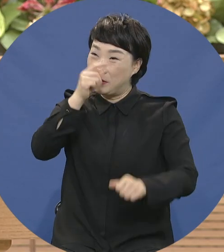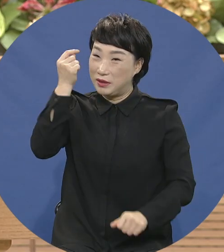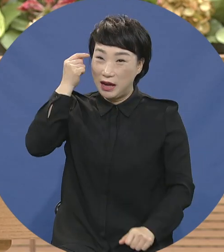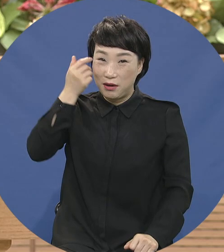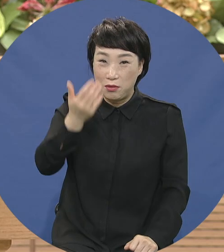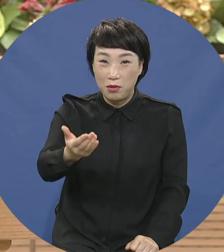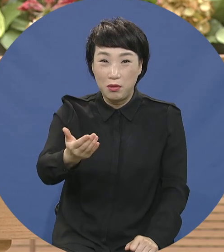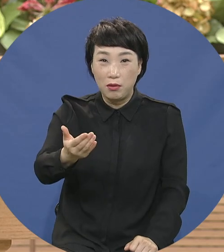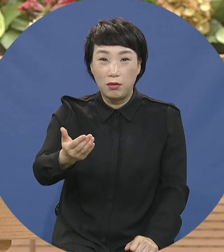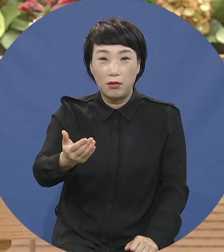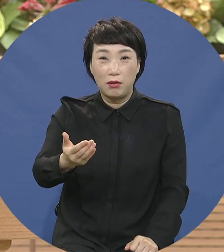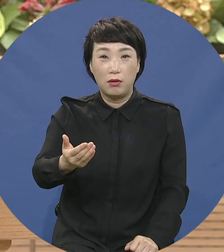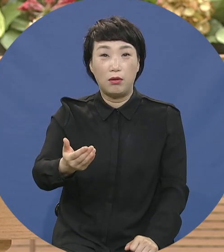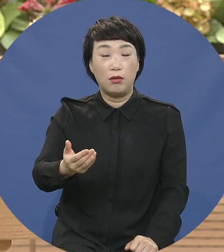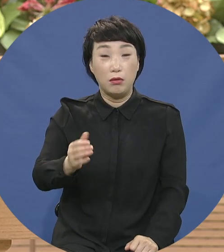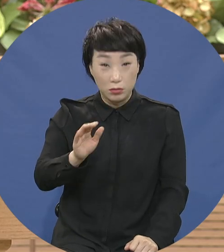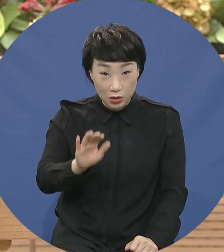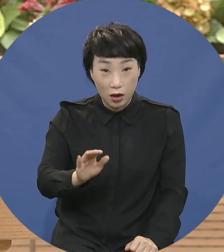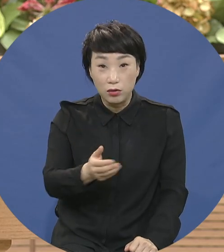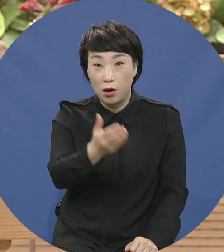보내겠느냐? 안 보냅니다.